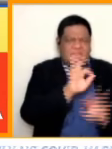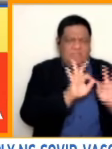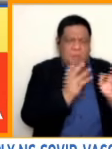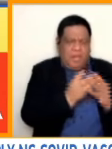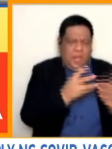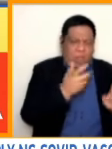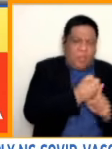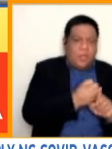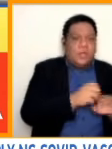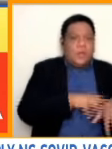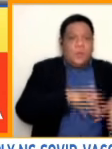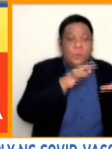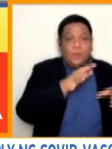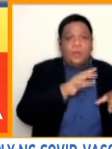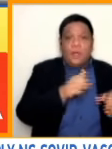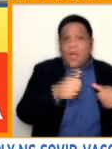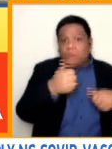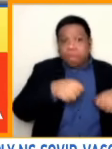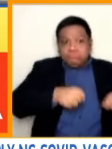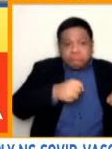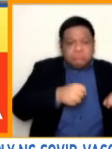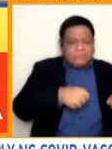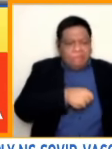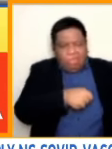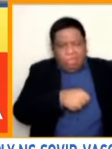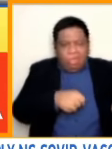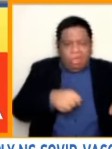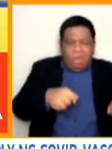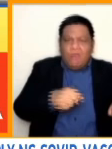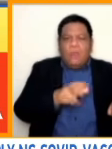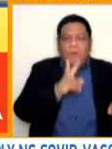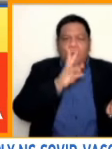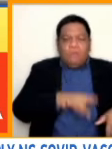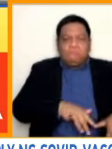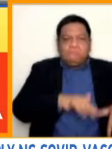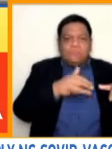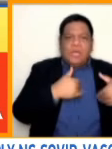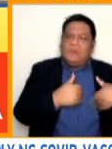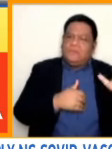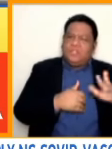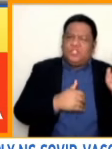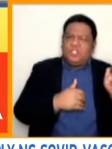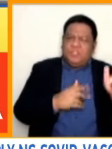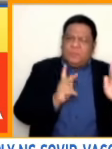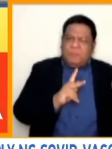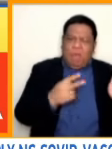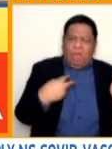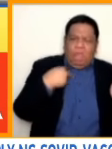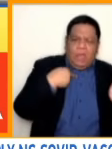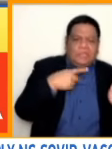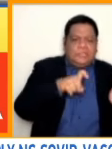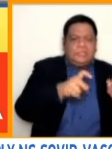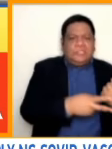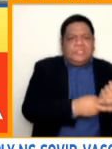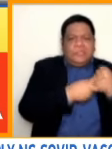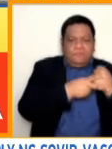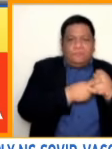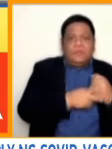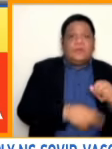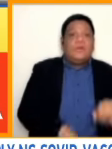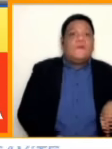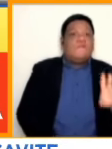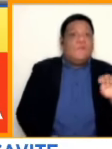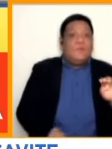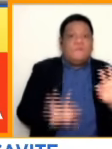kanilang motor para makatawid sa baha. Mahigit 30 naipit sa baha ang kinailangang iligtas. Nasa 14 pamilya naman ang nananatili